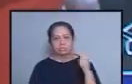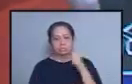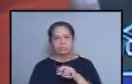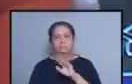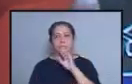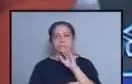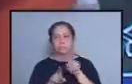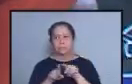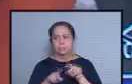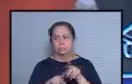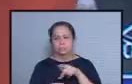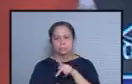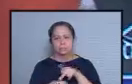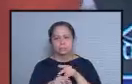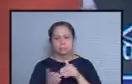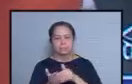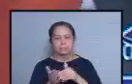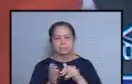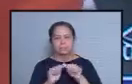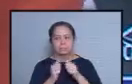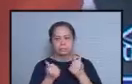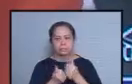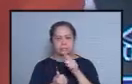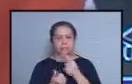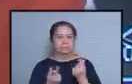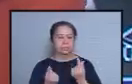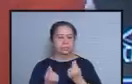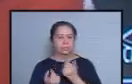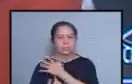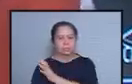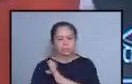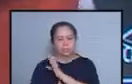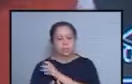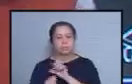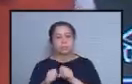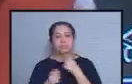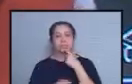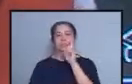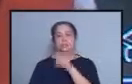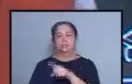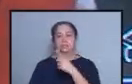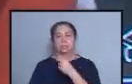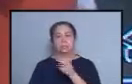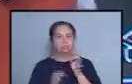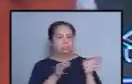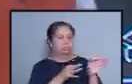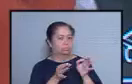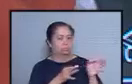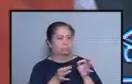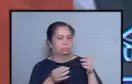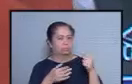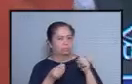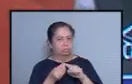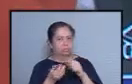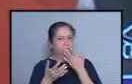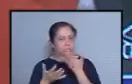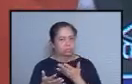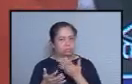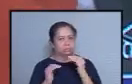ikinadismaya rin ng Philippine Medical Association ang kanyang ginawa. Kaya naman inutusan siyang magpaliwanag tungkol dito.